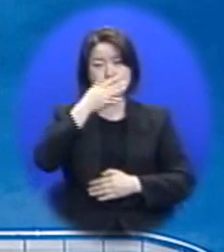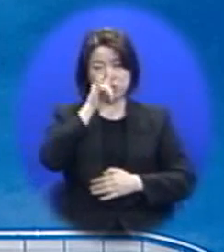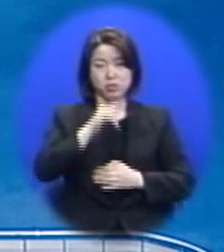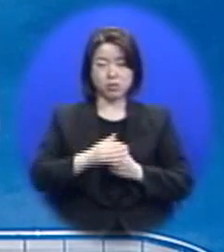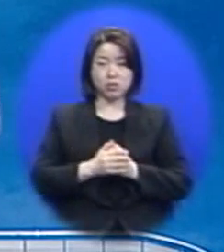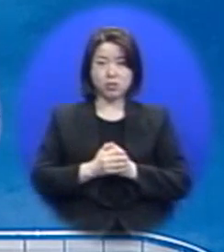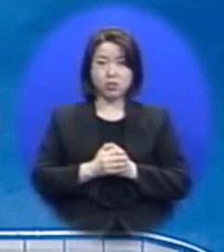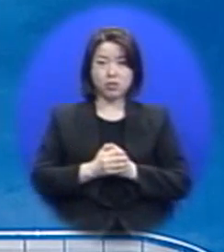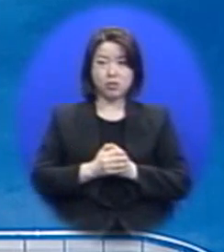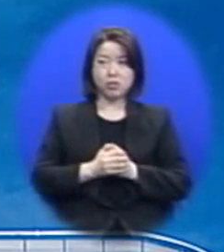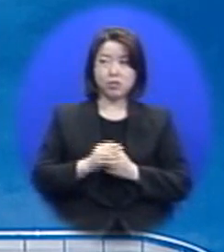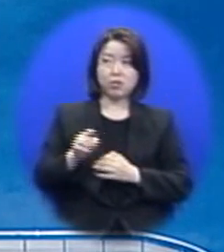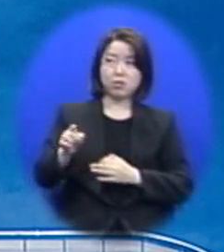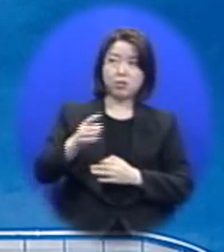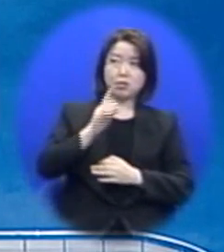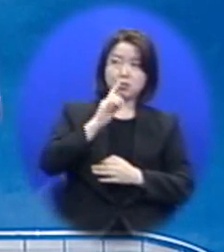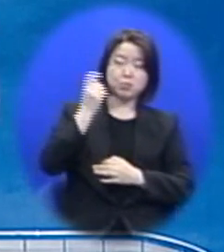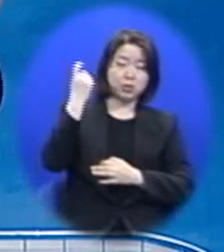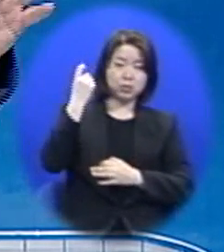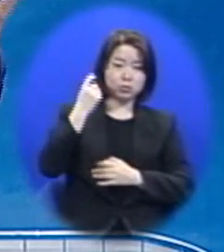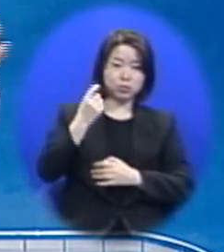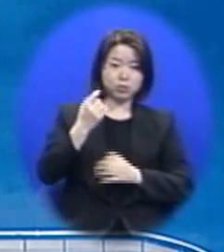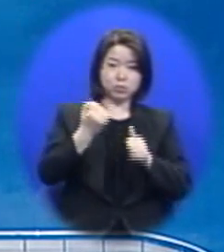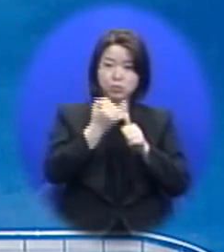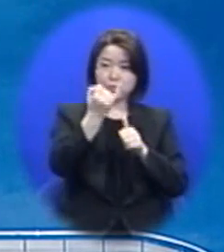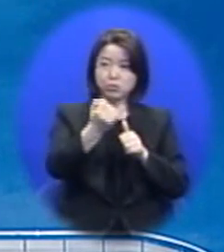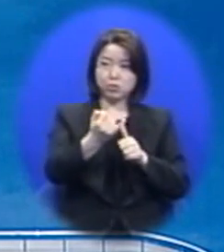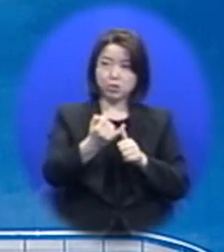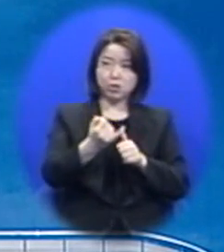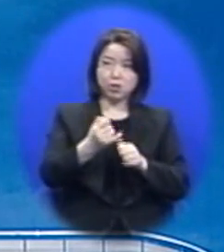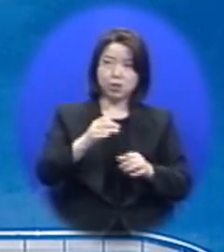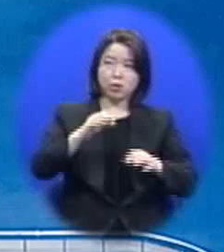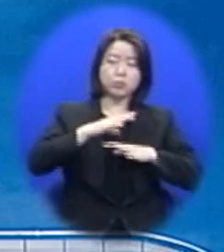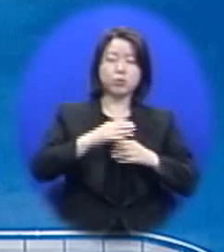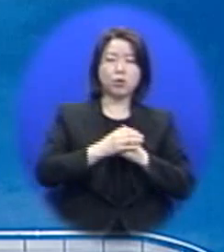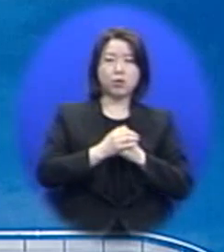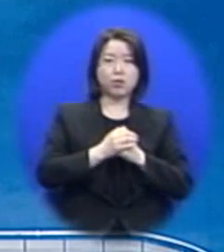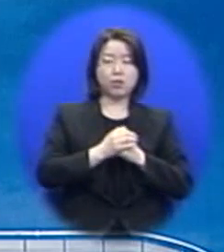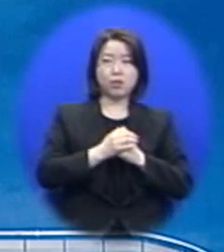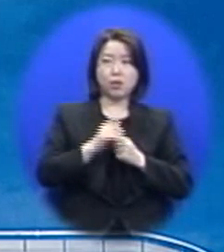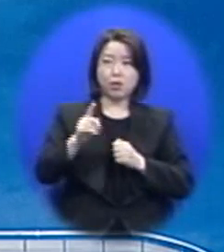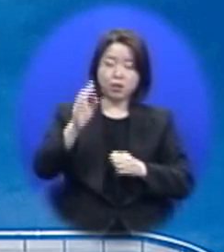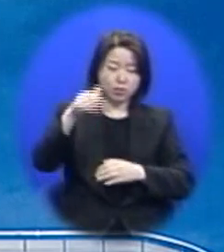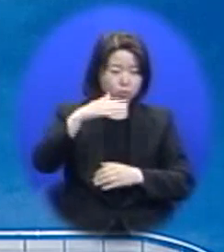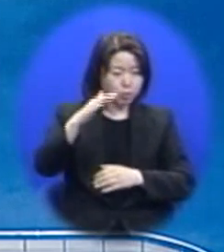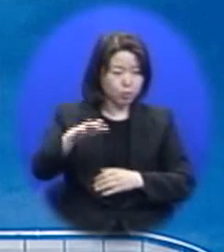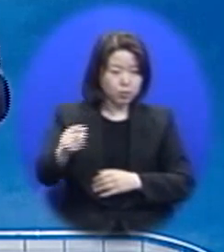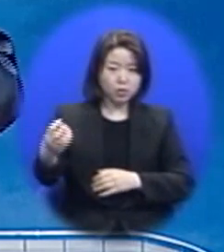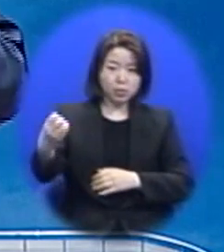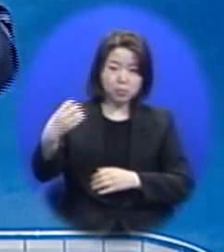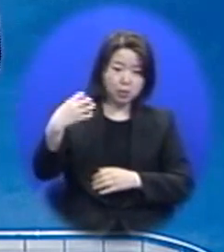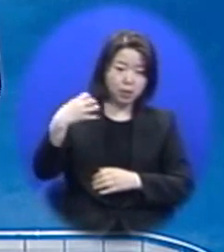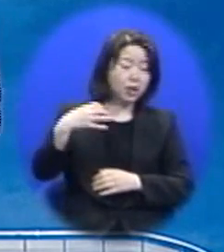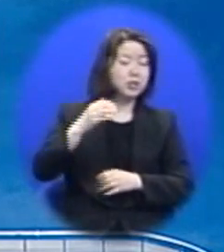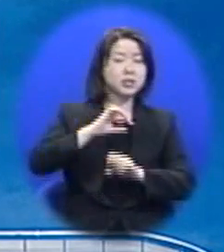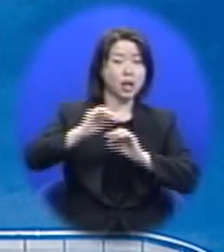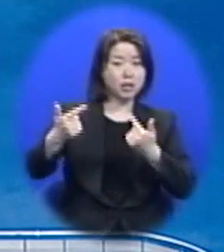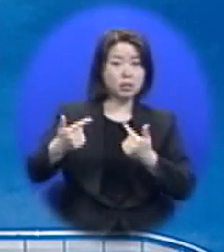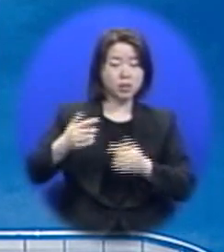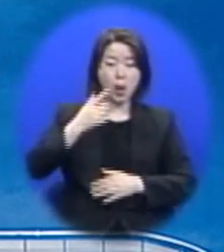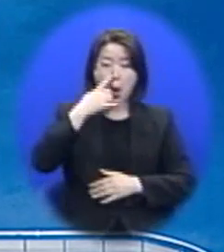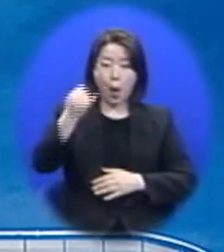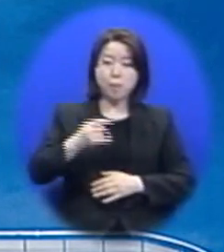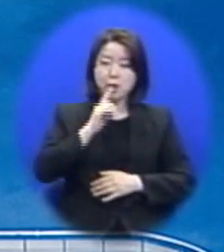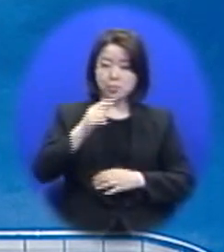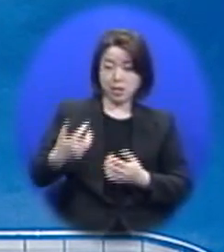사모님이 뭐 엄청 충격을 받았어요. 전혀 그런 말 안 하던 아이가 엄마에게 막 소리를 지르고 엄마에게 반항을 하는